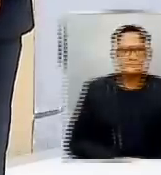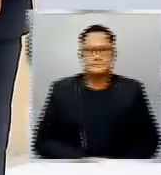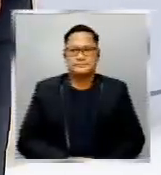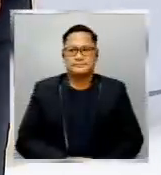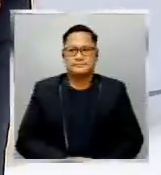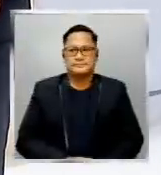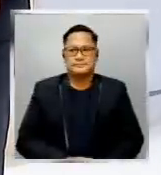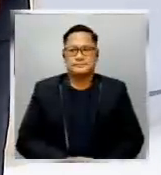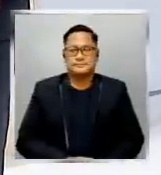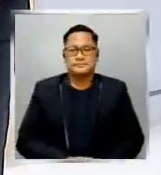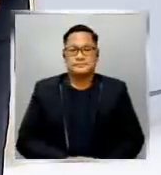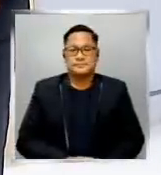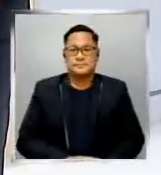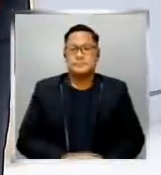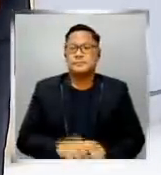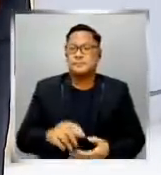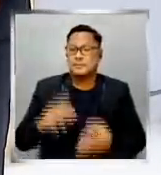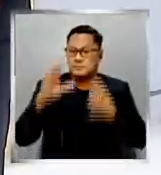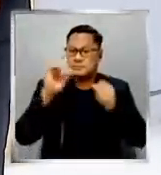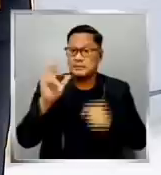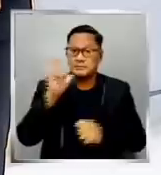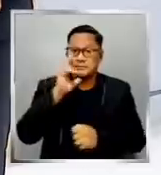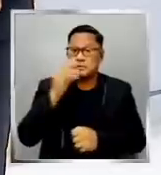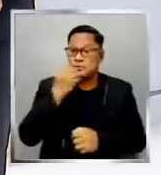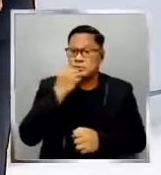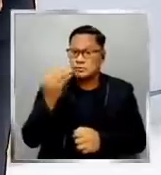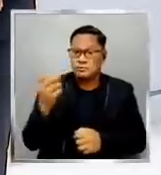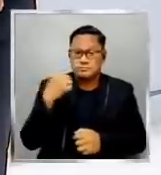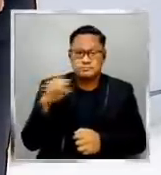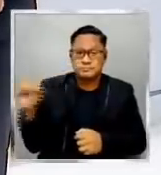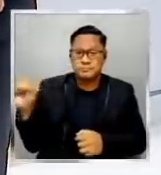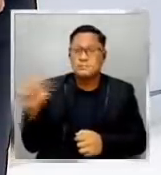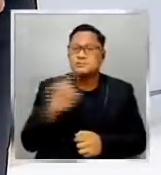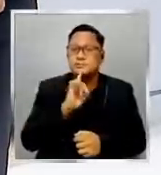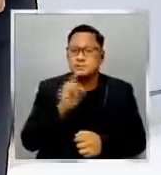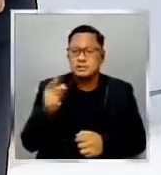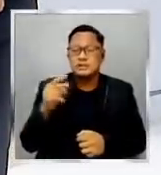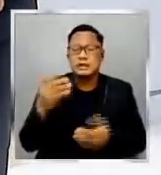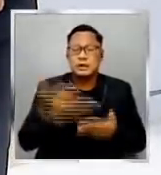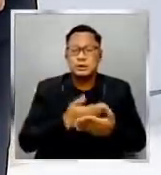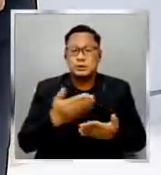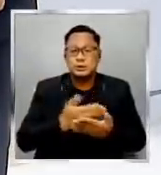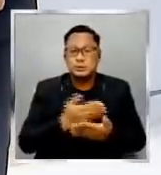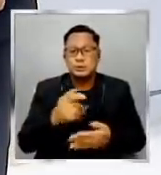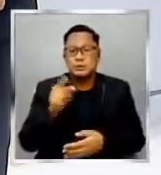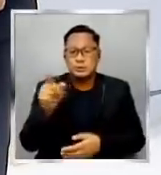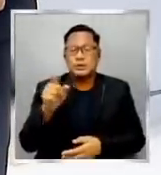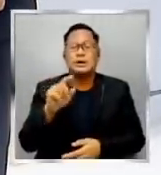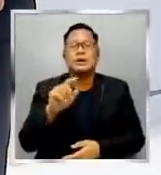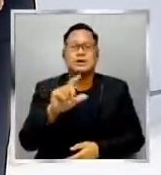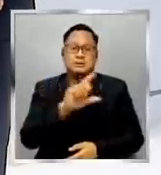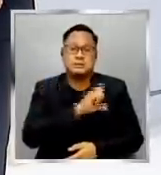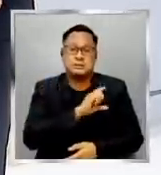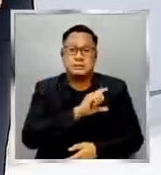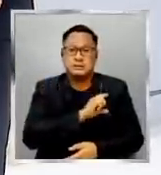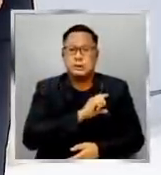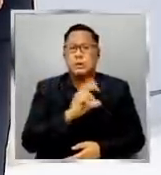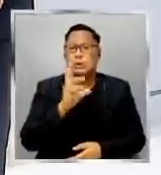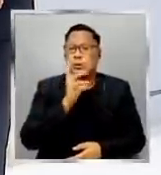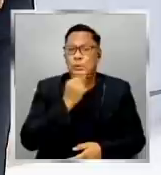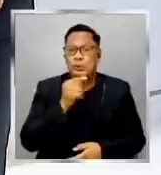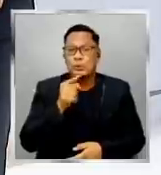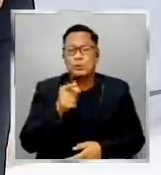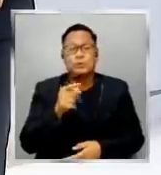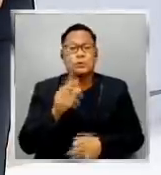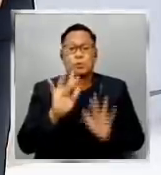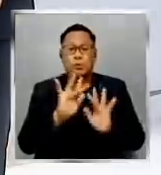Taliwas sa utos ng Pangulo, hindi raw ipakukulong ni bagong PNP Chief Guillermo Eleazar ang mga mahuhuling walang face mask at face shield o